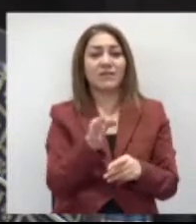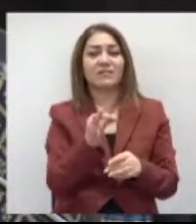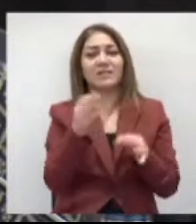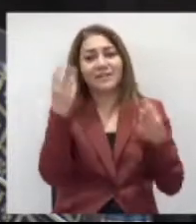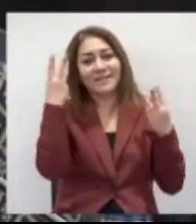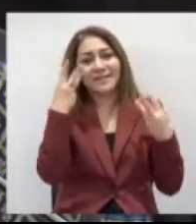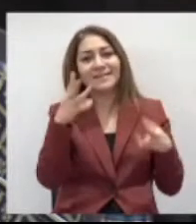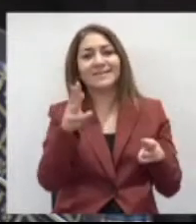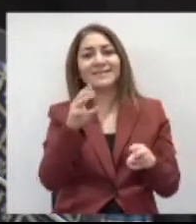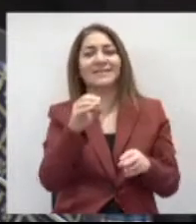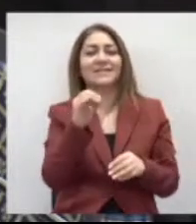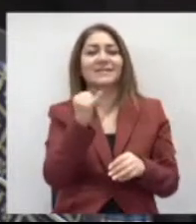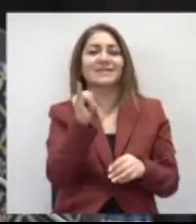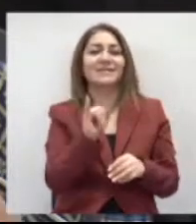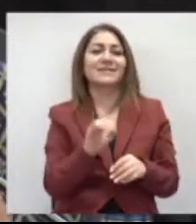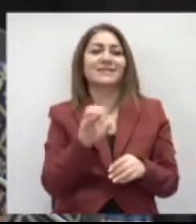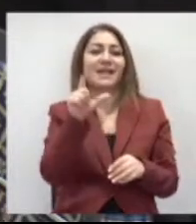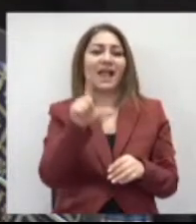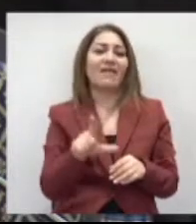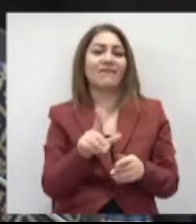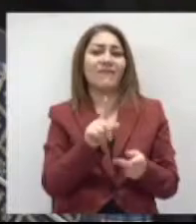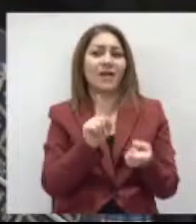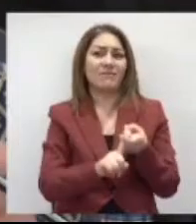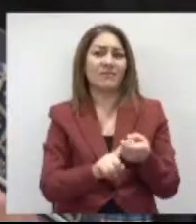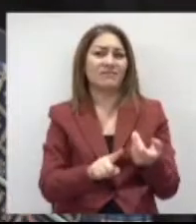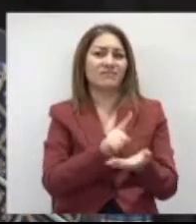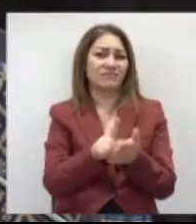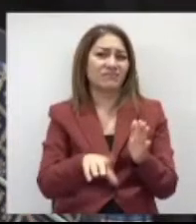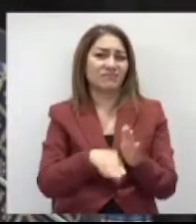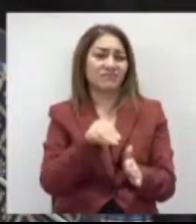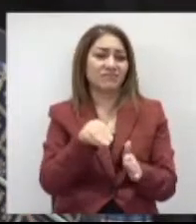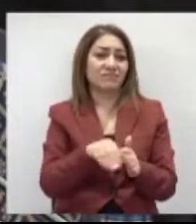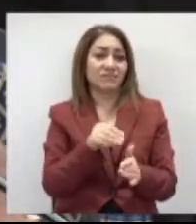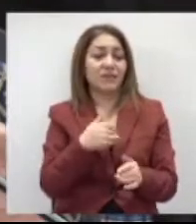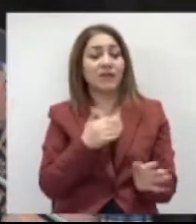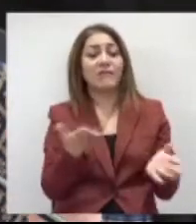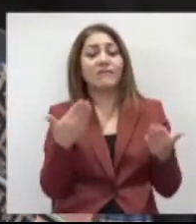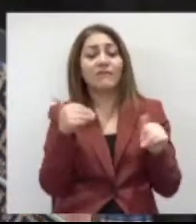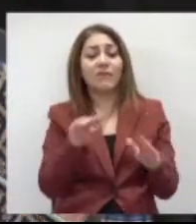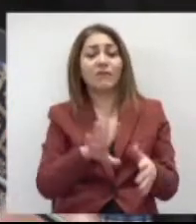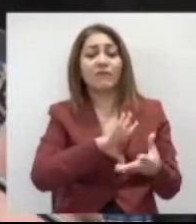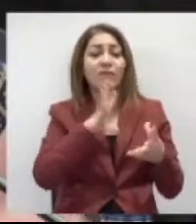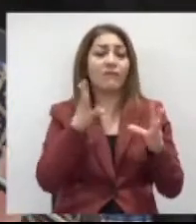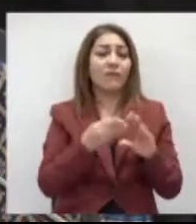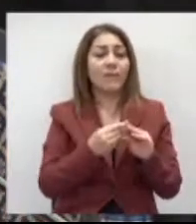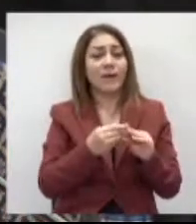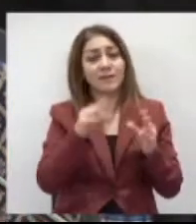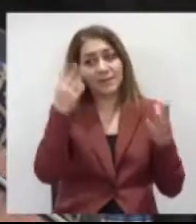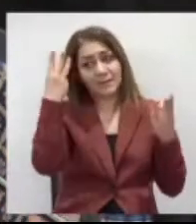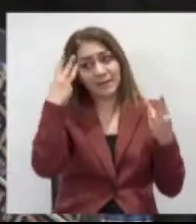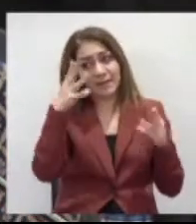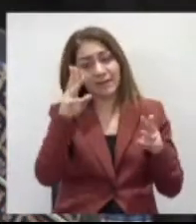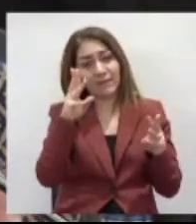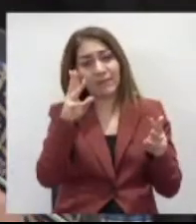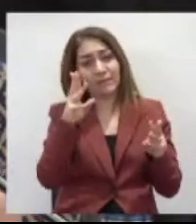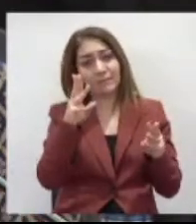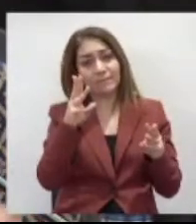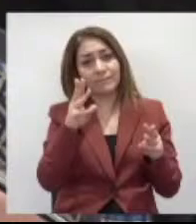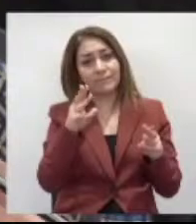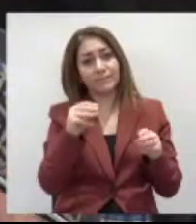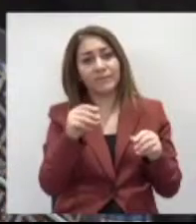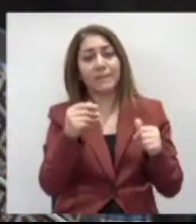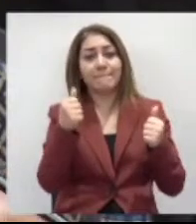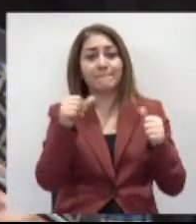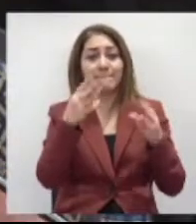հետ կապված այդ հարցադրումը նույնիսկ քվեարկության դրվի, այսինքն մենք որոշենք, թե արդյոք մենք այս ոճով ենք եւ այս մեթոդաբանությամբ